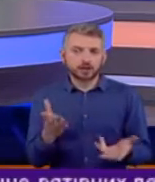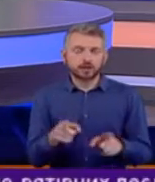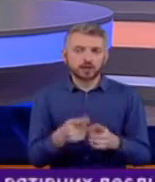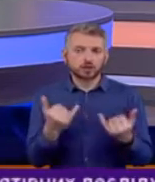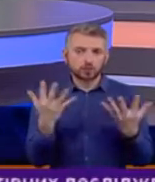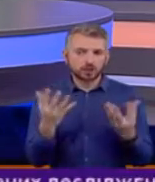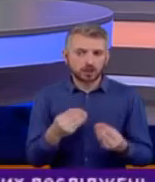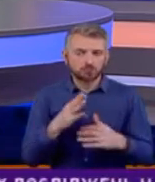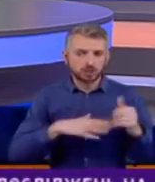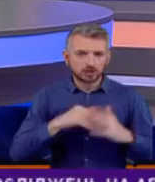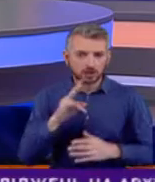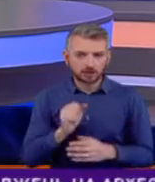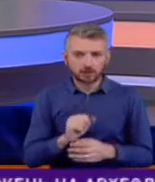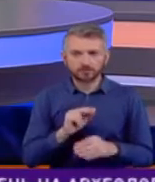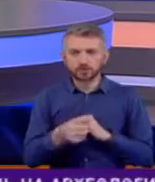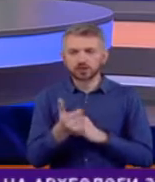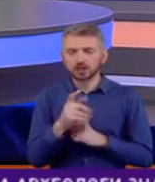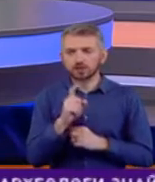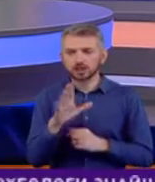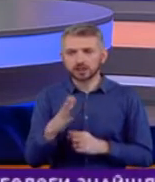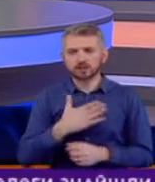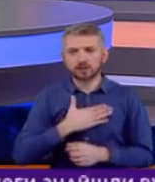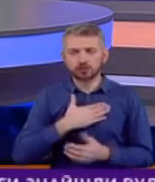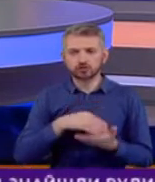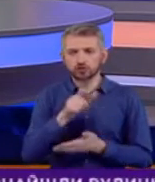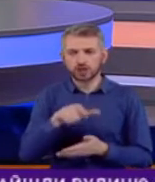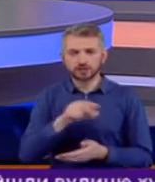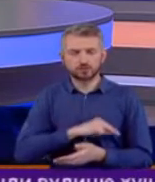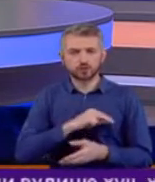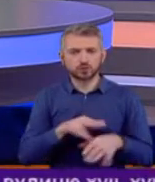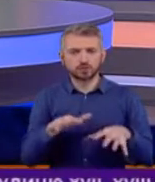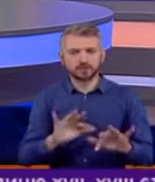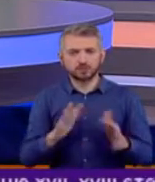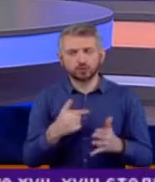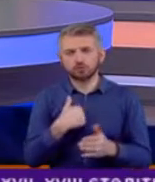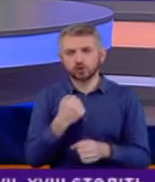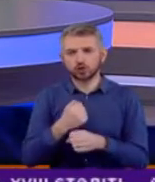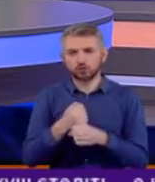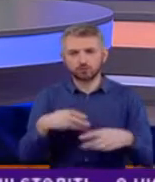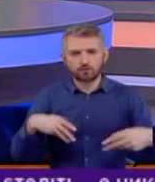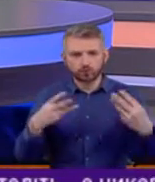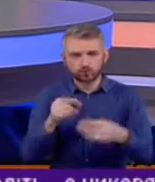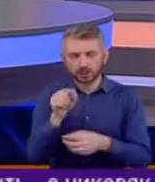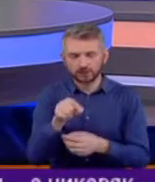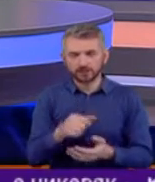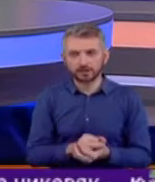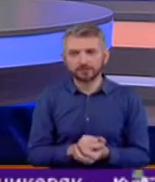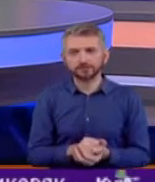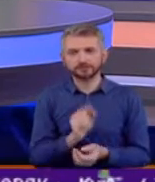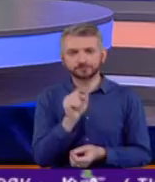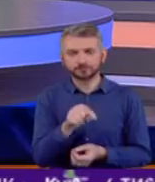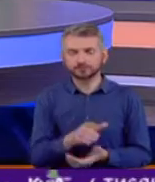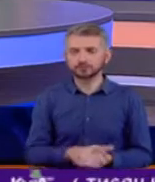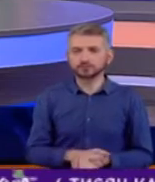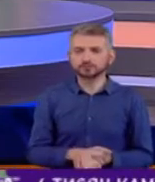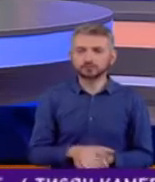сьогоднішній день прикладна. Буквально за кілька хвилин наші журналісти працюють на місці події, ми зробимо включення звідси, звідти, пані